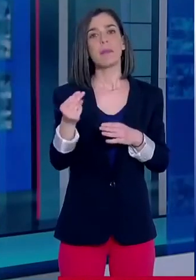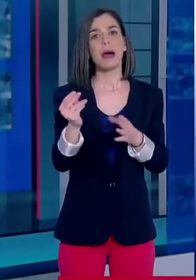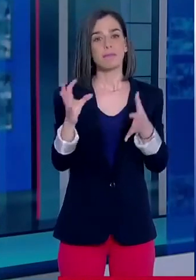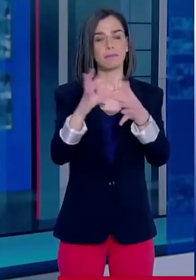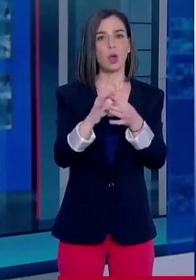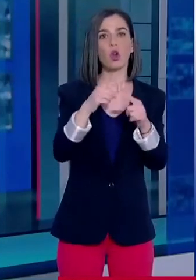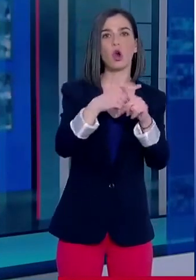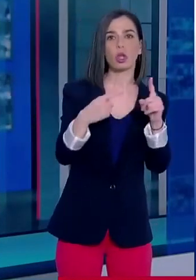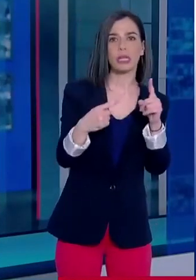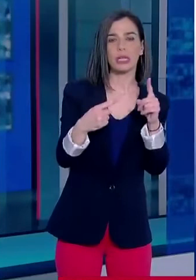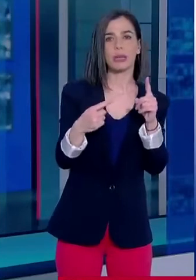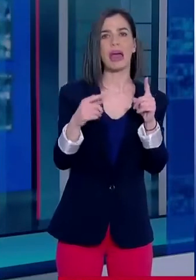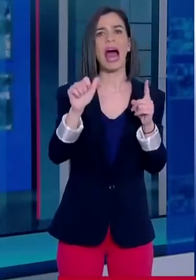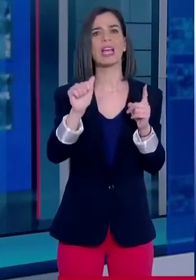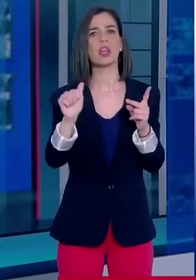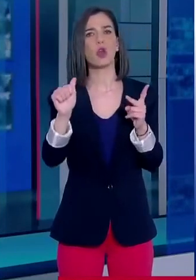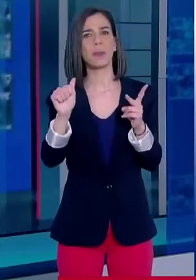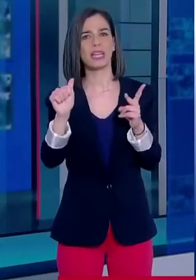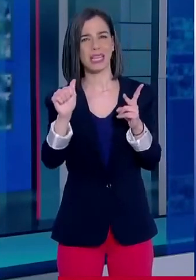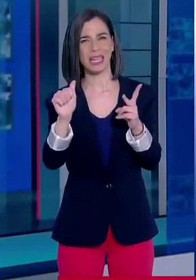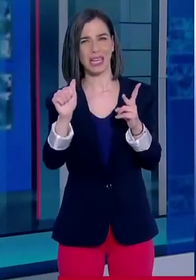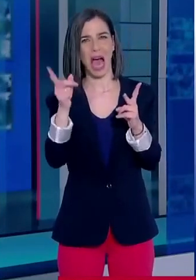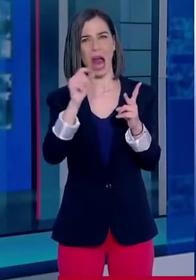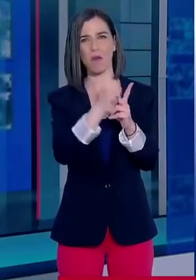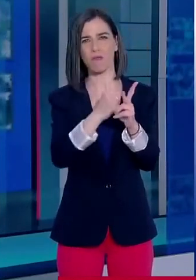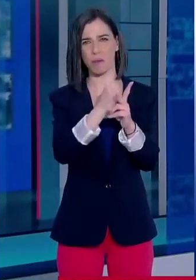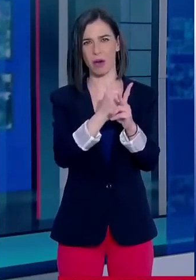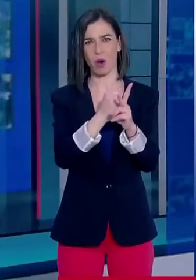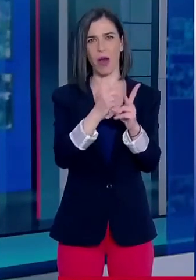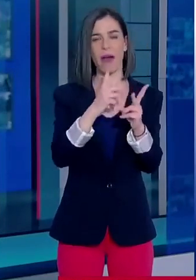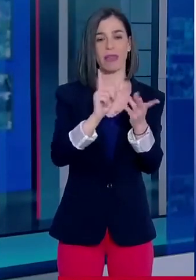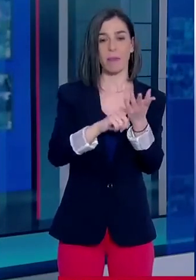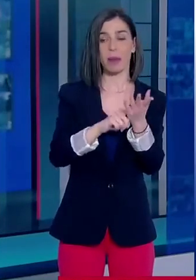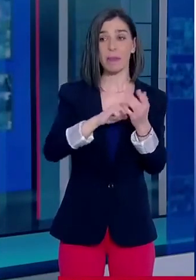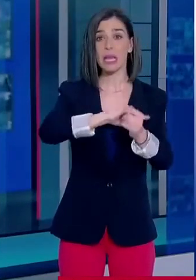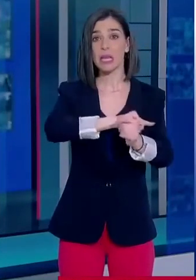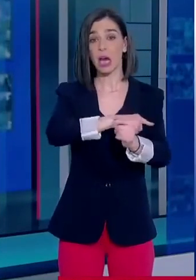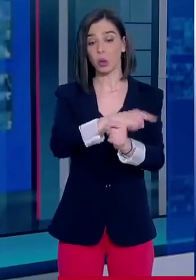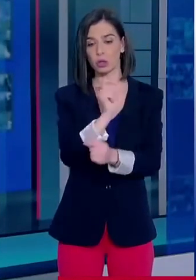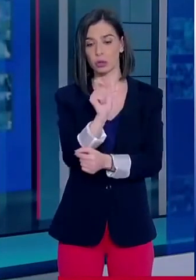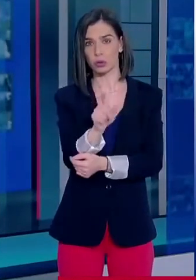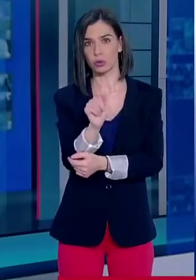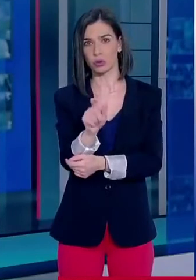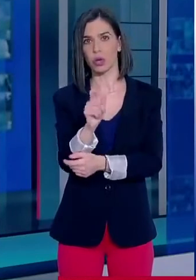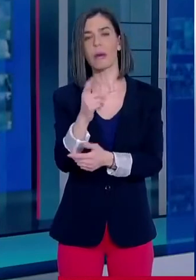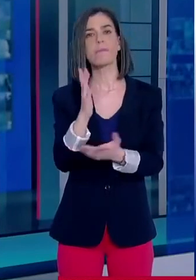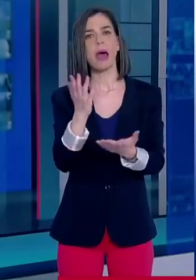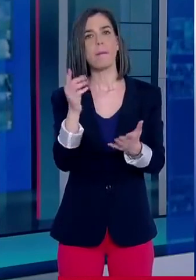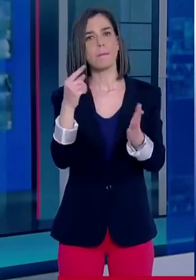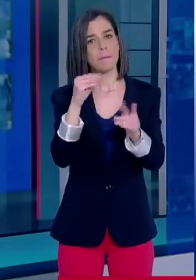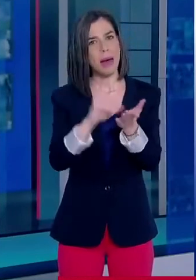συνδυασμού χλωροκίνης με αζιθρομικίνη, που είναι το άλλο φάρμακο, θα πρέπει να γίνεται υπό αυστηρή ιατρική παρακολούθηση και πάλι δεν είχαμε